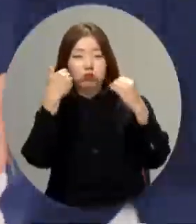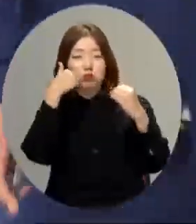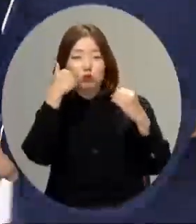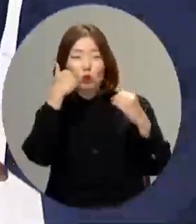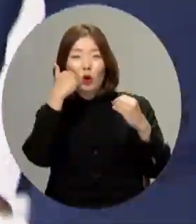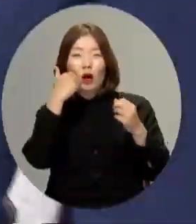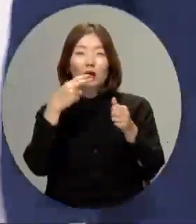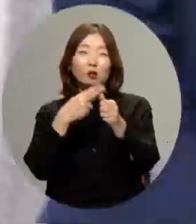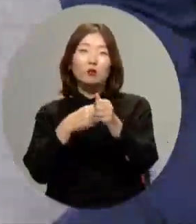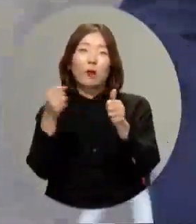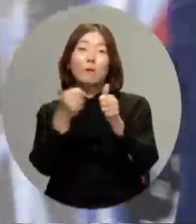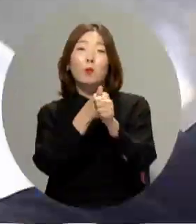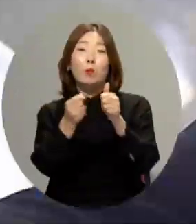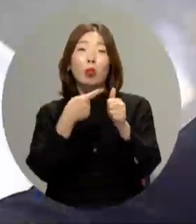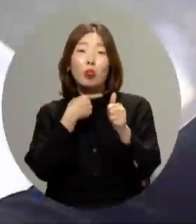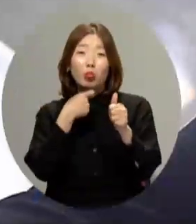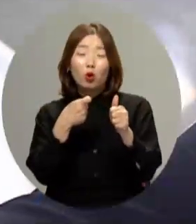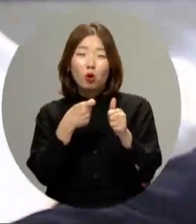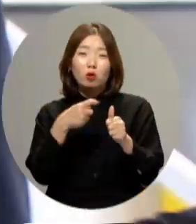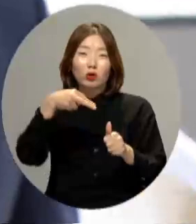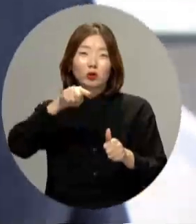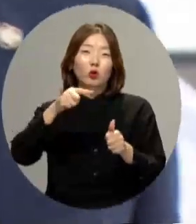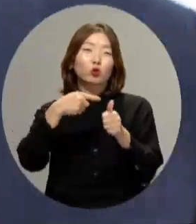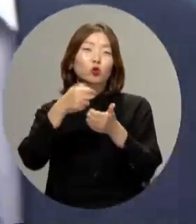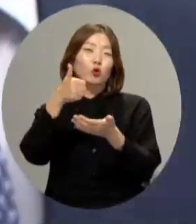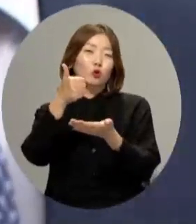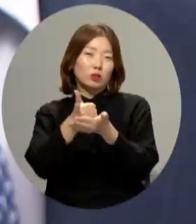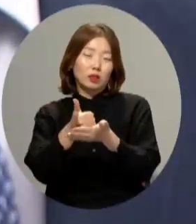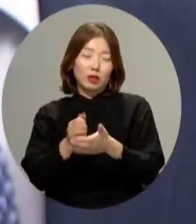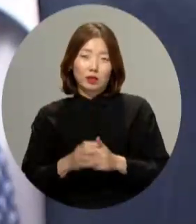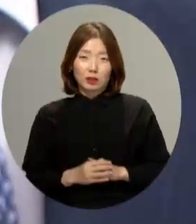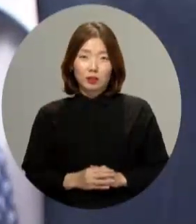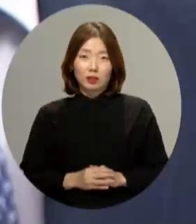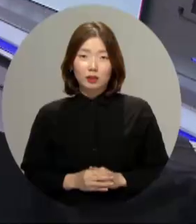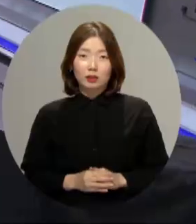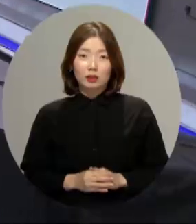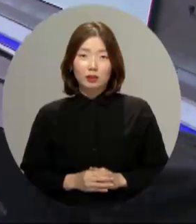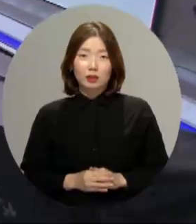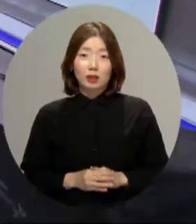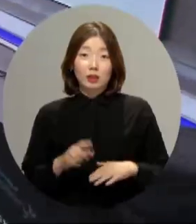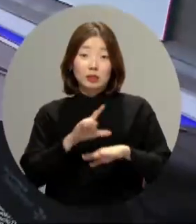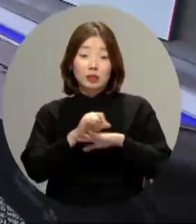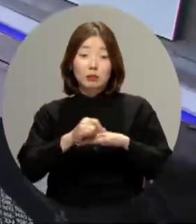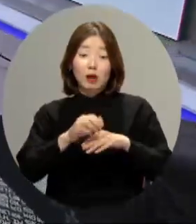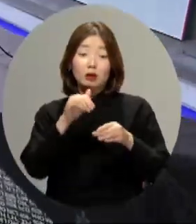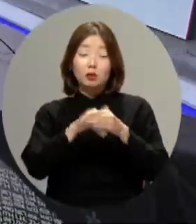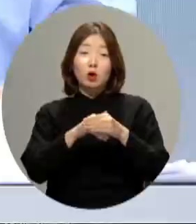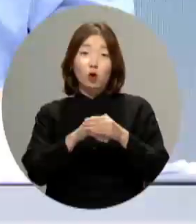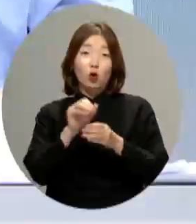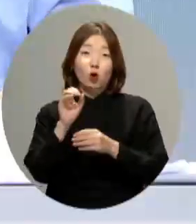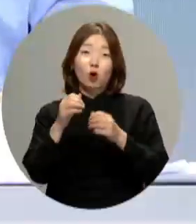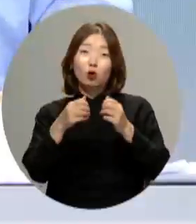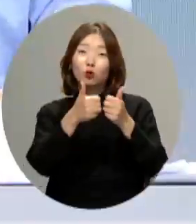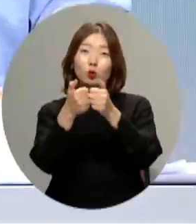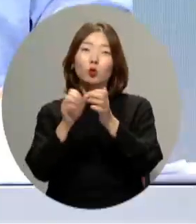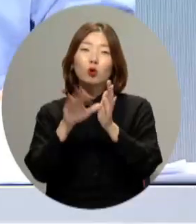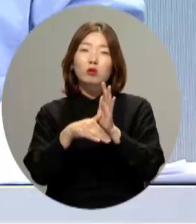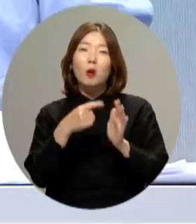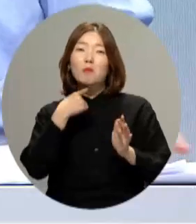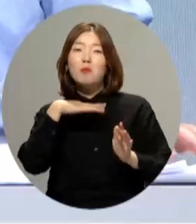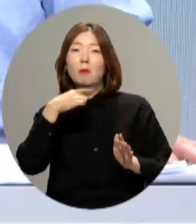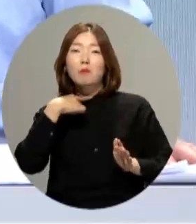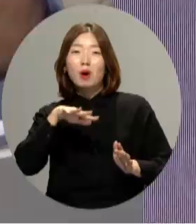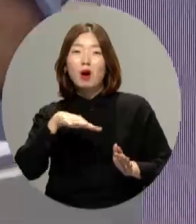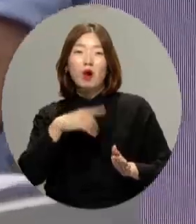동료 교수 폭행 의혹으로 곤혹을 치르고 있는 서거석 교육감입니다. 지방선거 TV 토론회에서 폭행 의혹을 전면